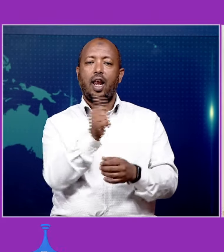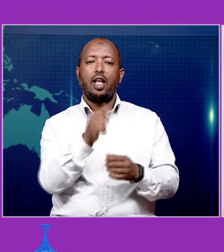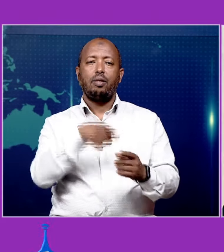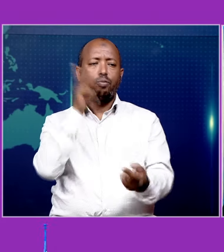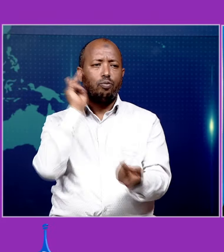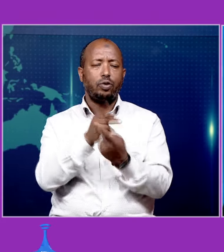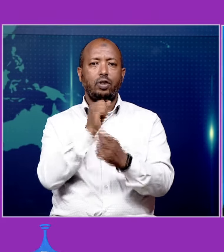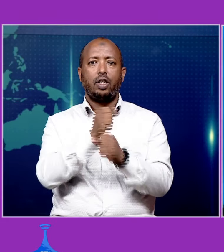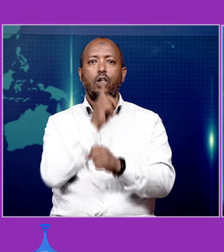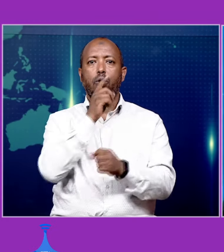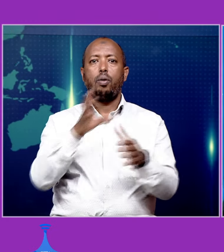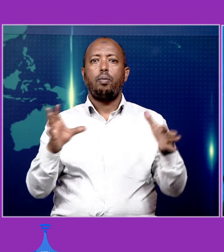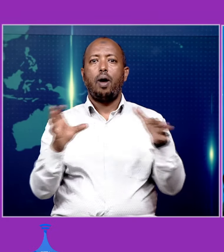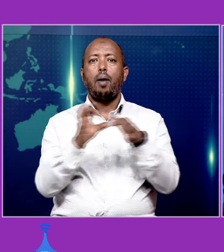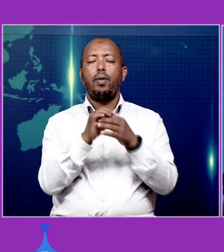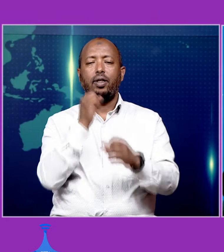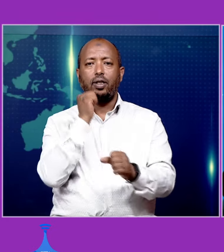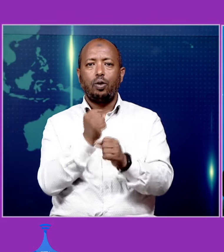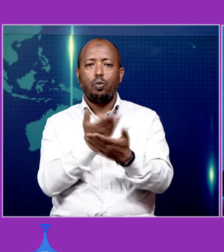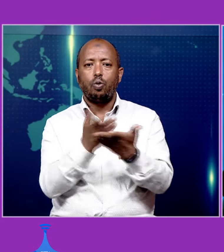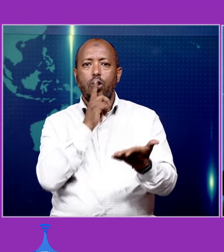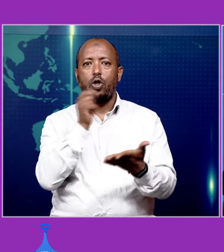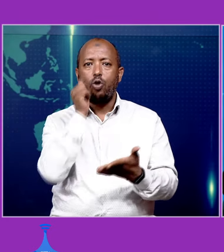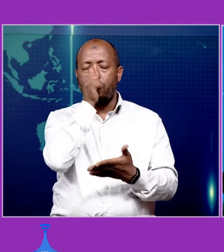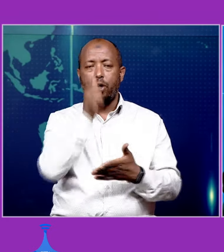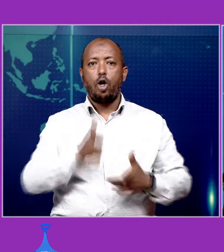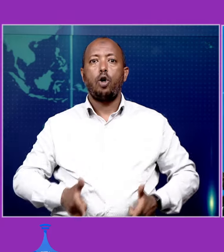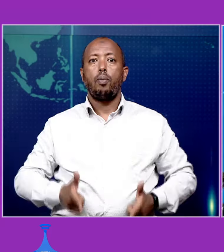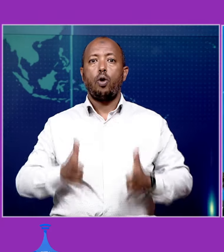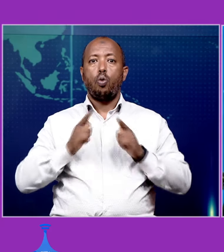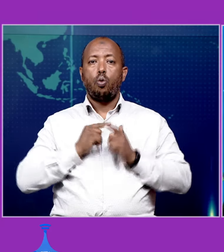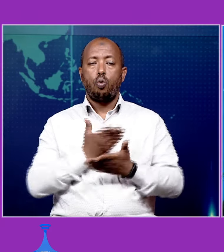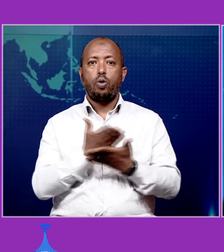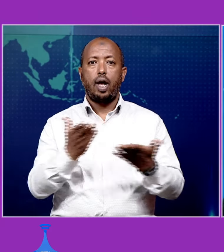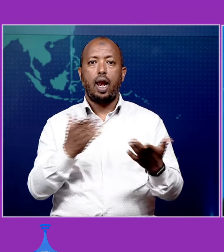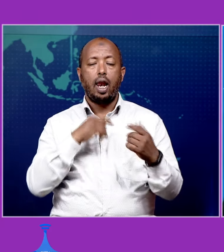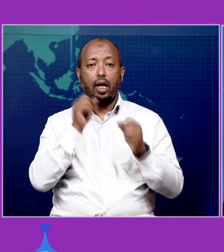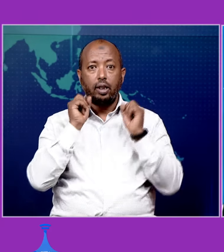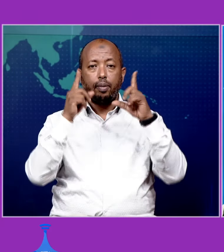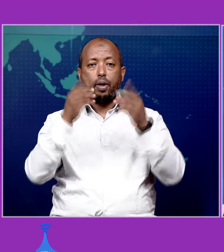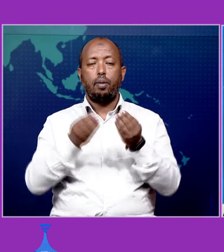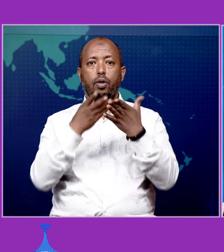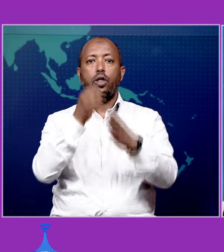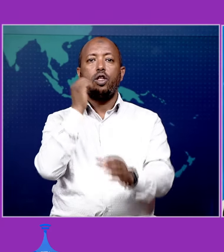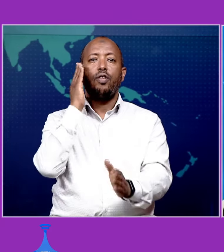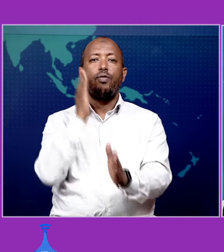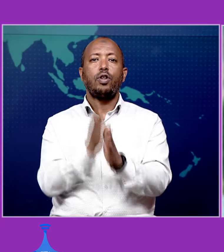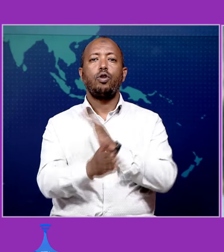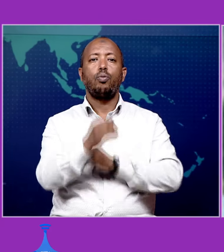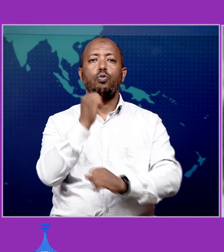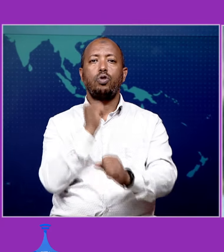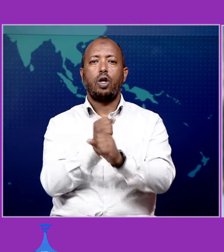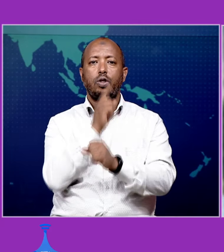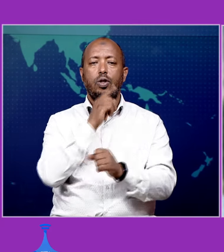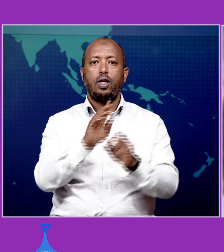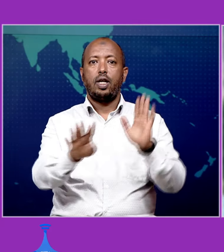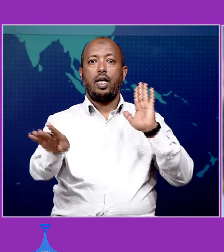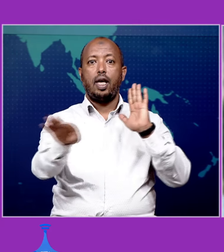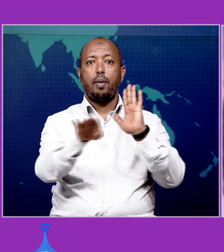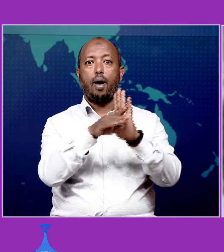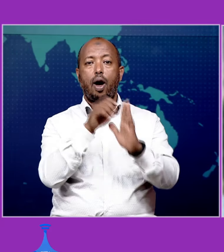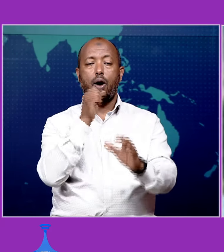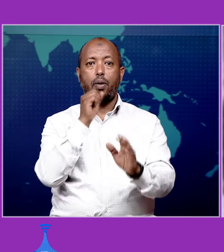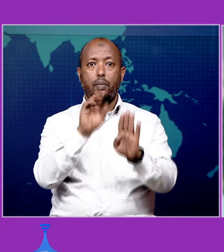ያነሱት የባህር በር ጉዳይም ለኢትዮጵያ የህልውና ጥያቄ መሆኑን ለማስገንዘብ የተከናወኑ ስራዎችን ነው። የባህር